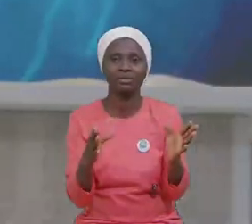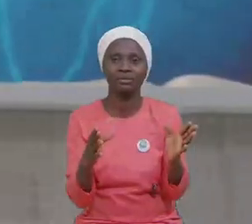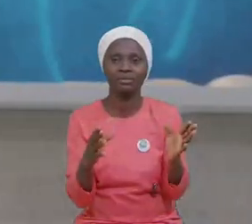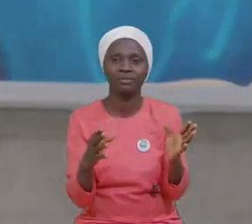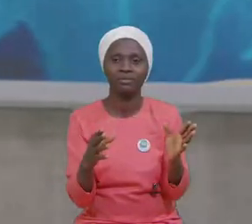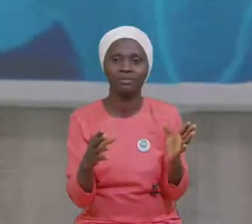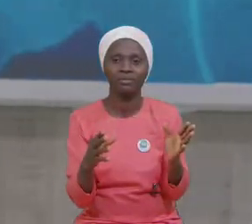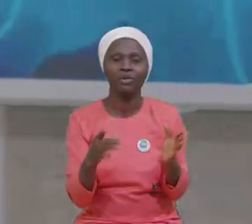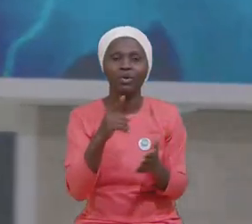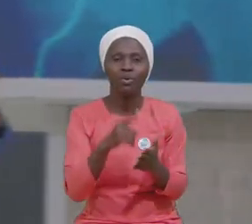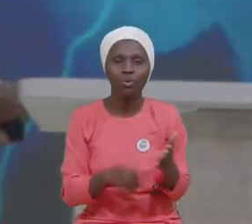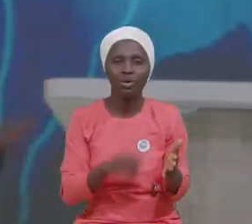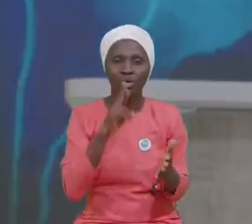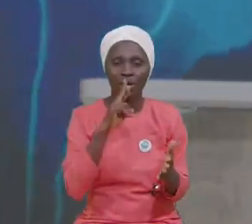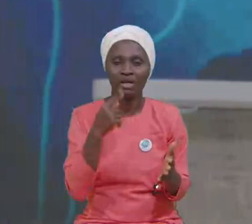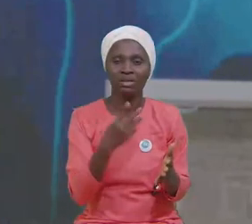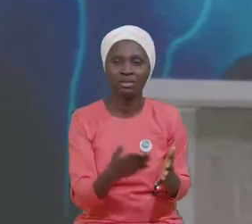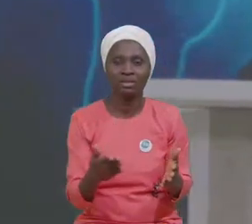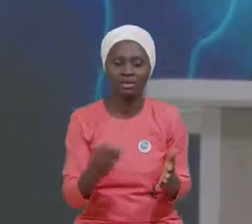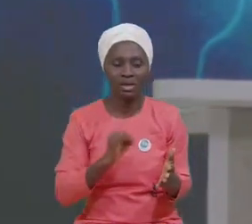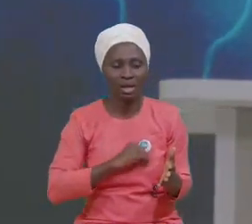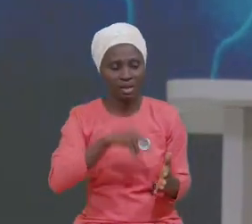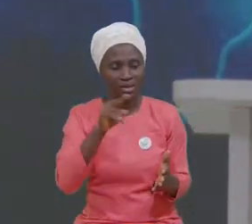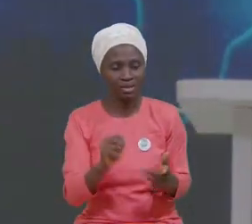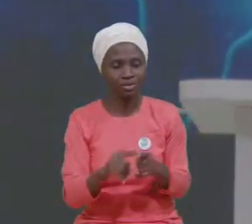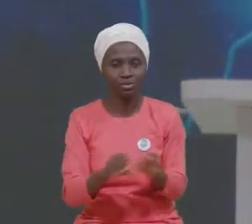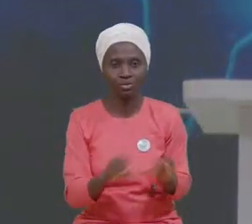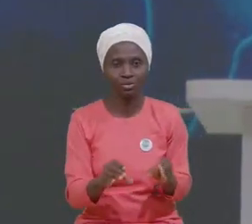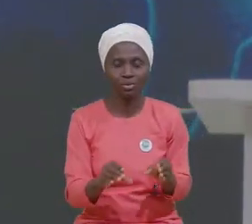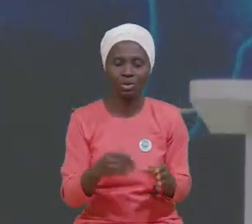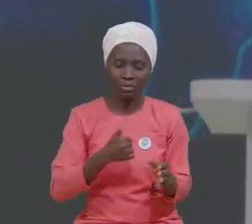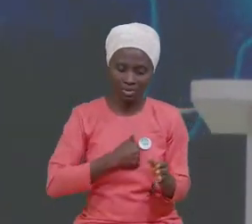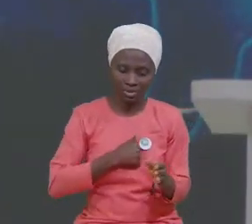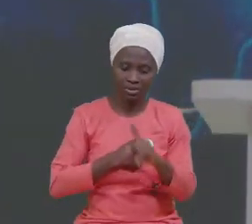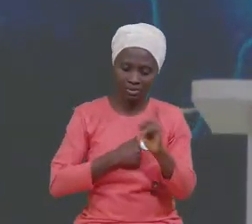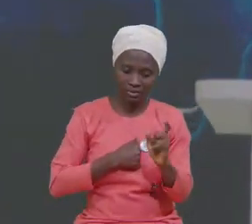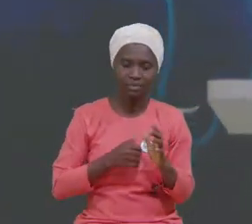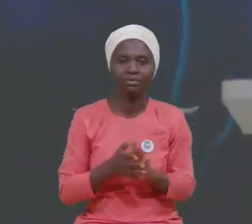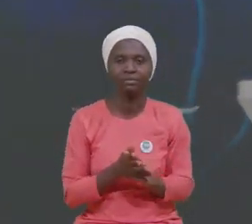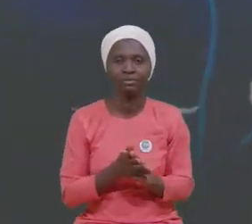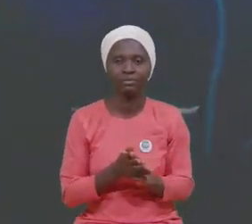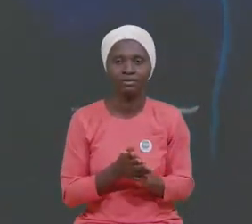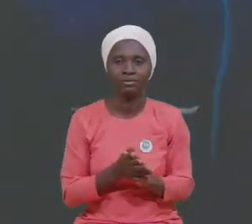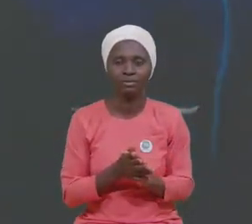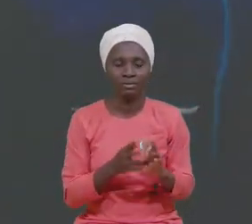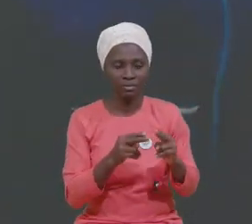Mais, quelles sont les choses que je dois faire de moi-même?